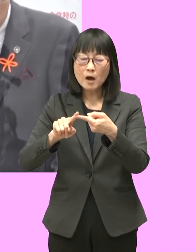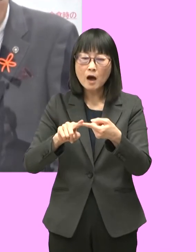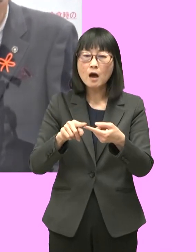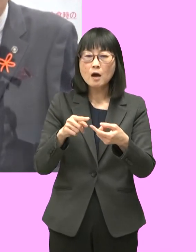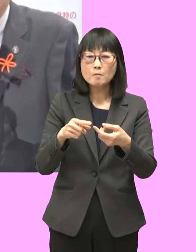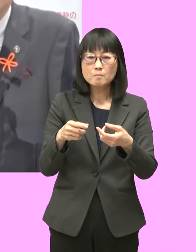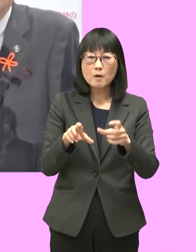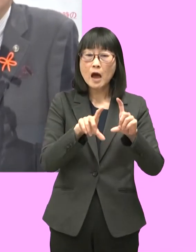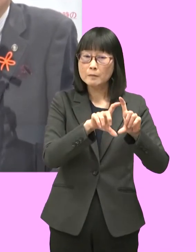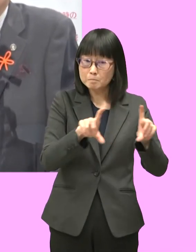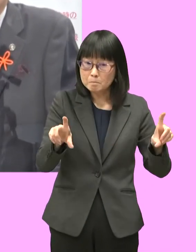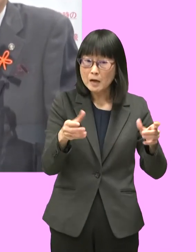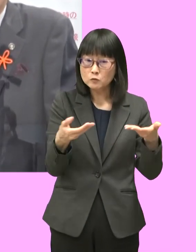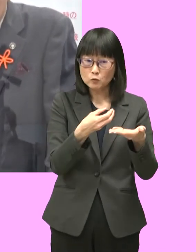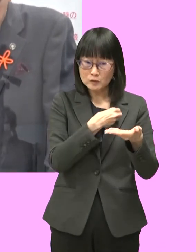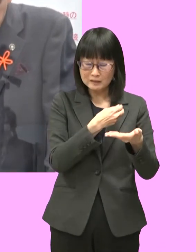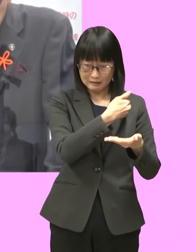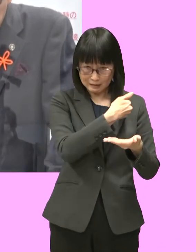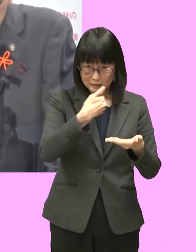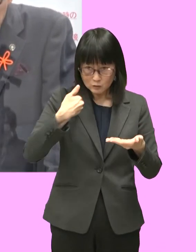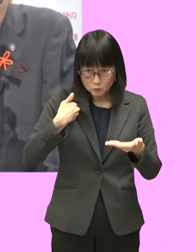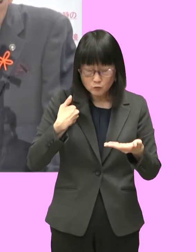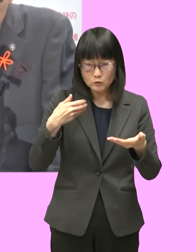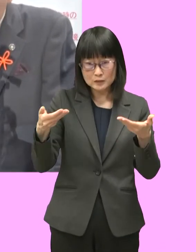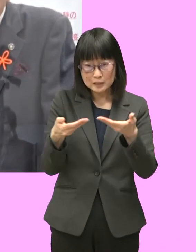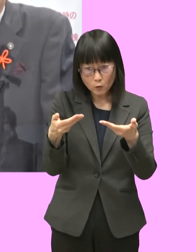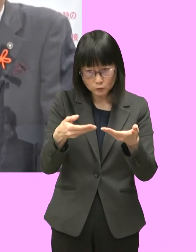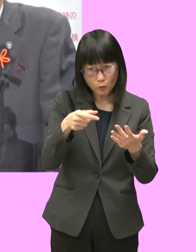ということにしております。